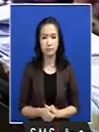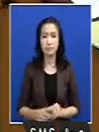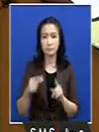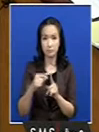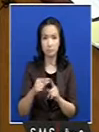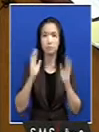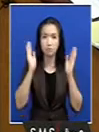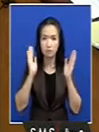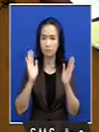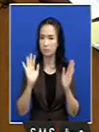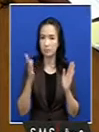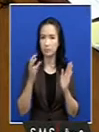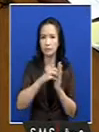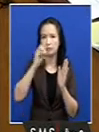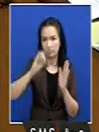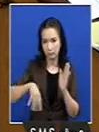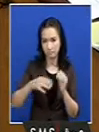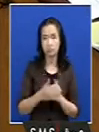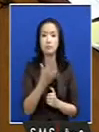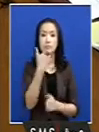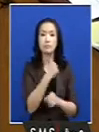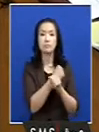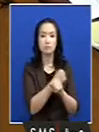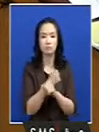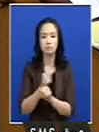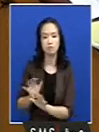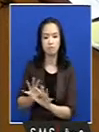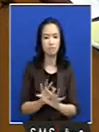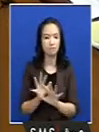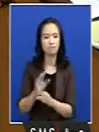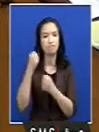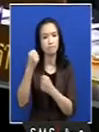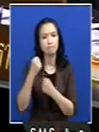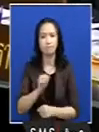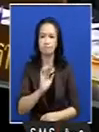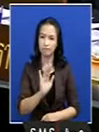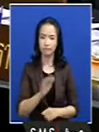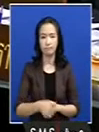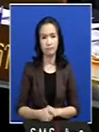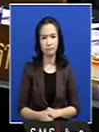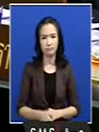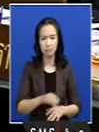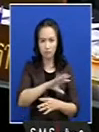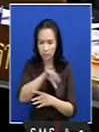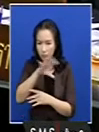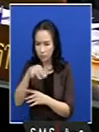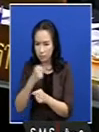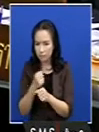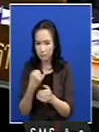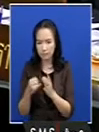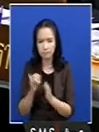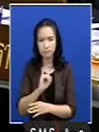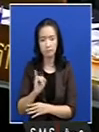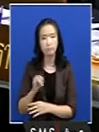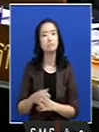ว่ารณรงค์นะครับหลักๆ คือเพื่อป้องกันไม่ให้มีการเคลื่อนไหวเผยแพร่ข้อมูลแล้วก็ชักชวนไปทางใดทางหนึ่